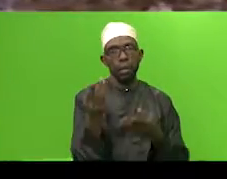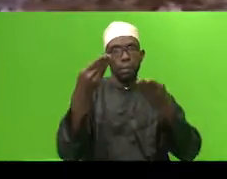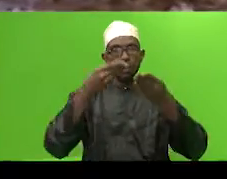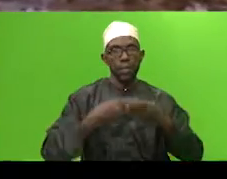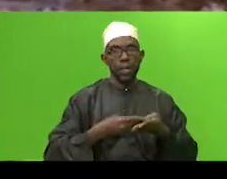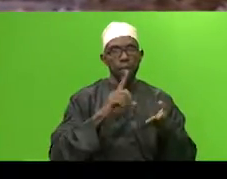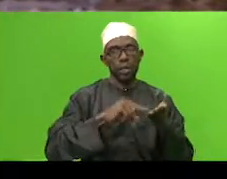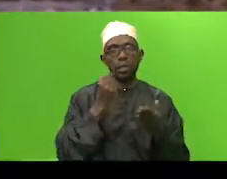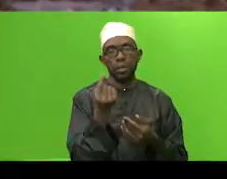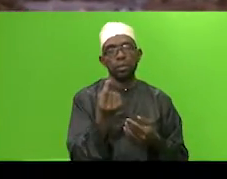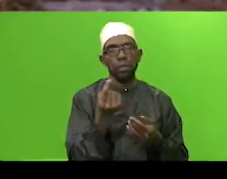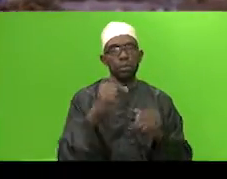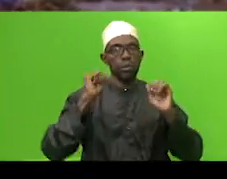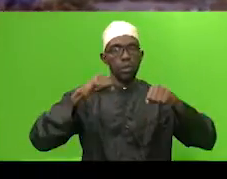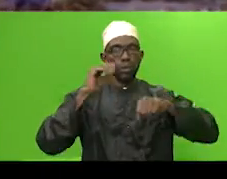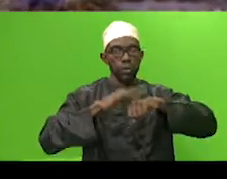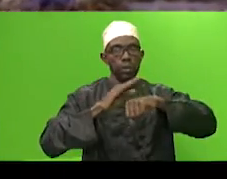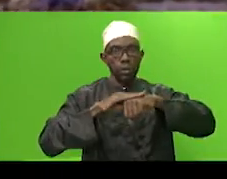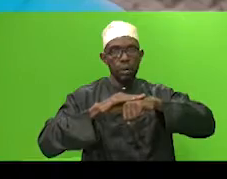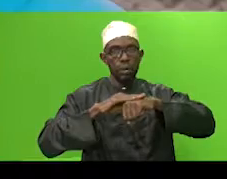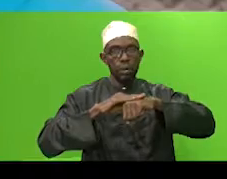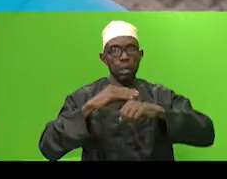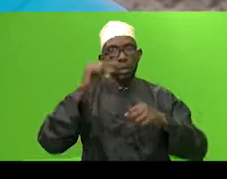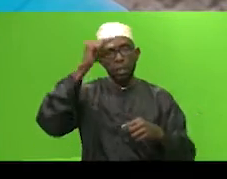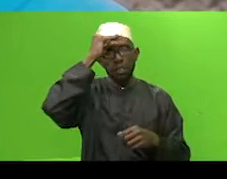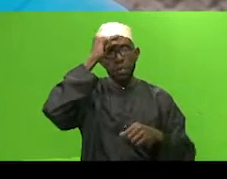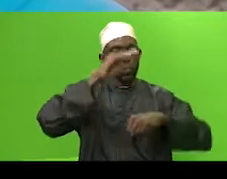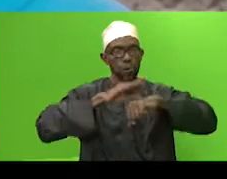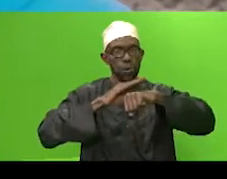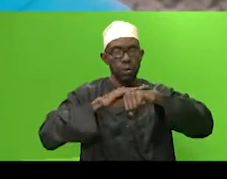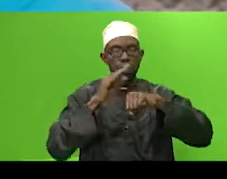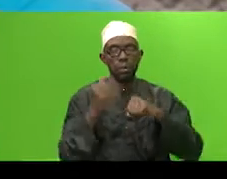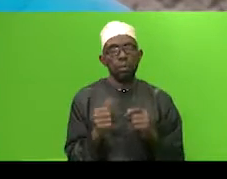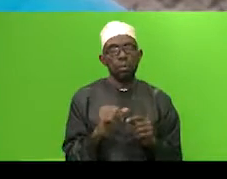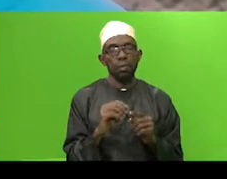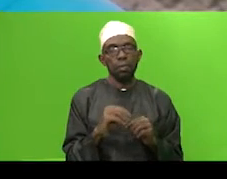mbei rais, inaweza kuwa mzuri. Serikali imefanya jambo zuri kabisa